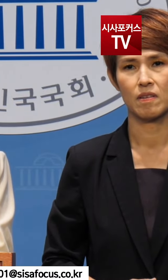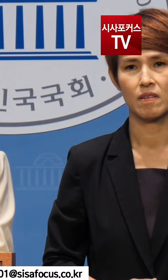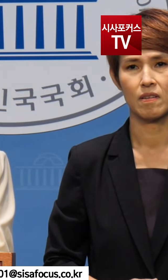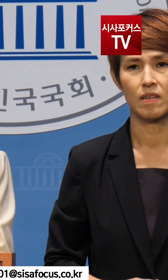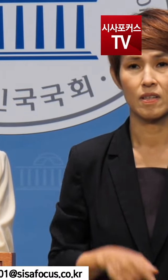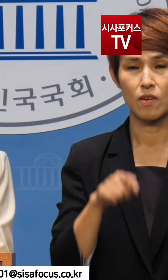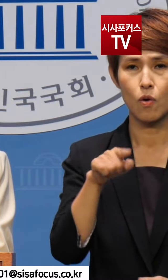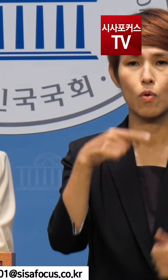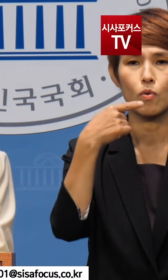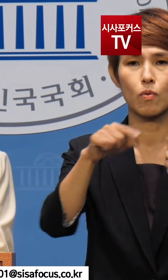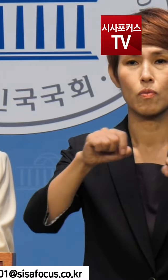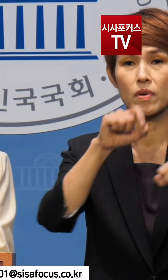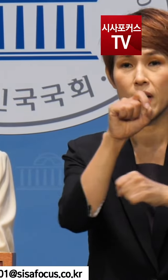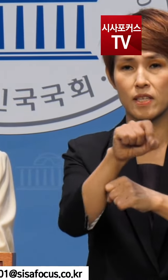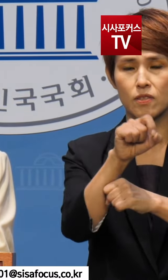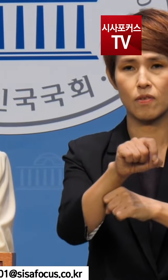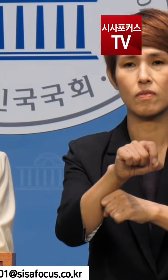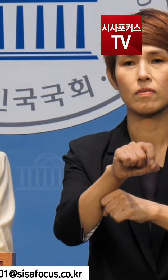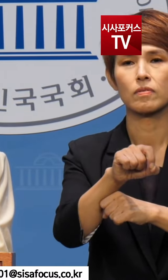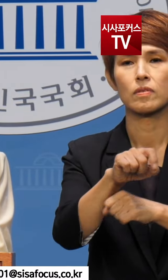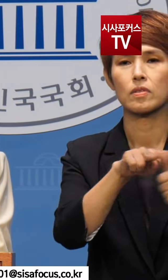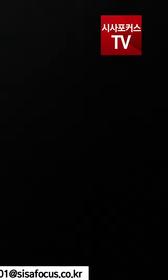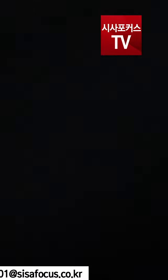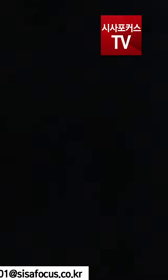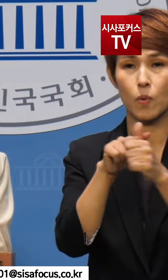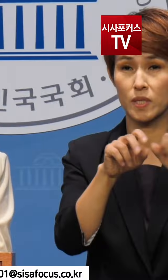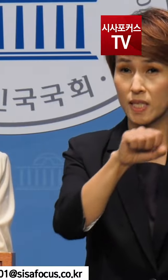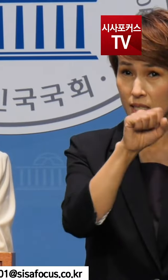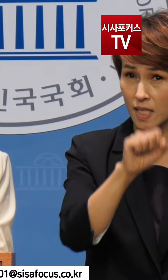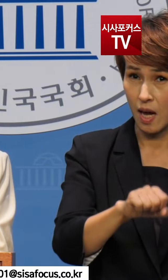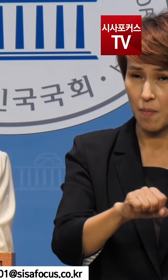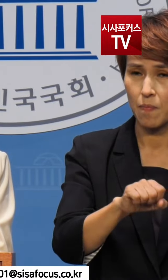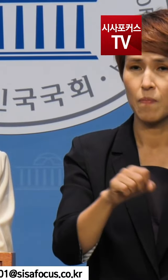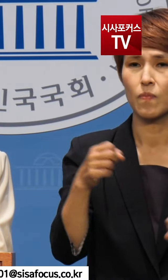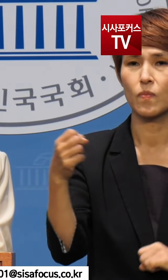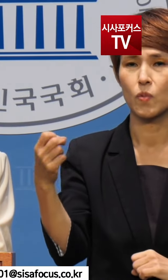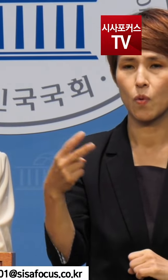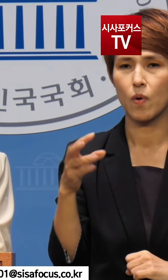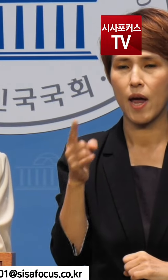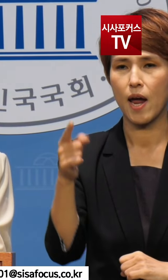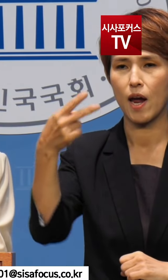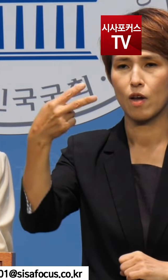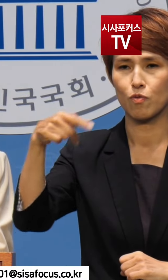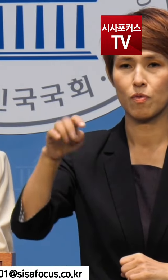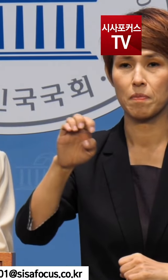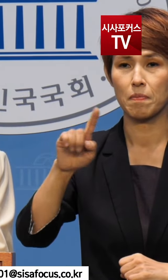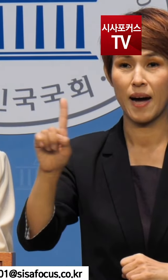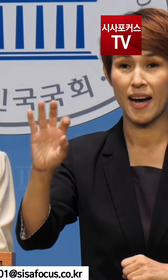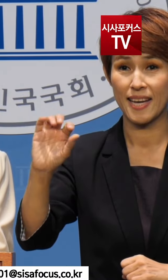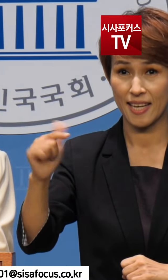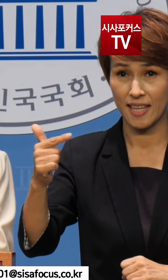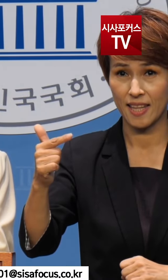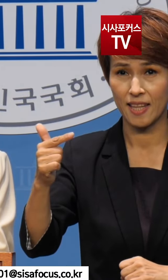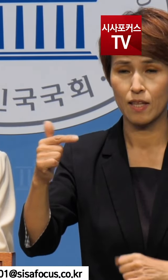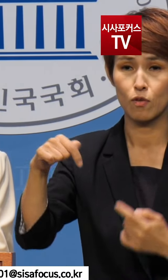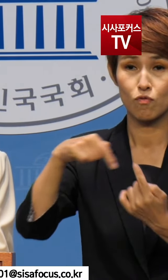캐리스는 교육행정정보시스템 나이스와 교육행정을 관리하는 에듀파인 등을 운영하는